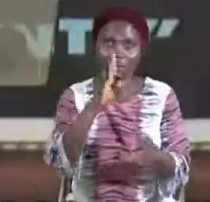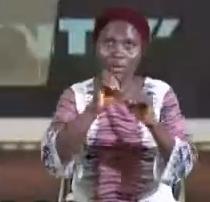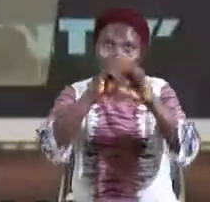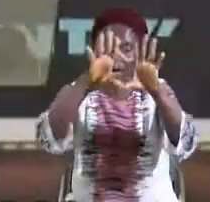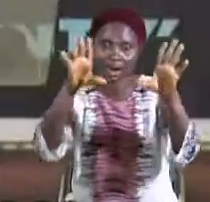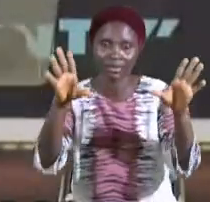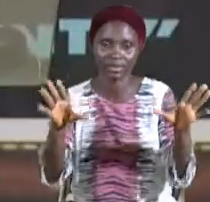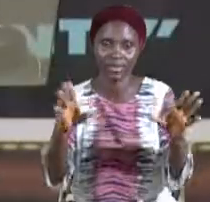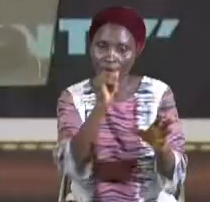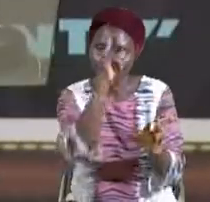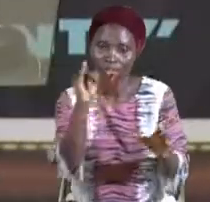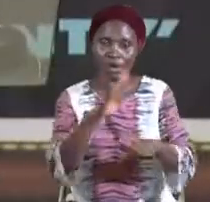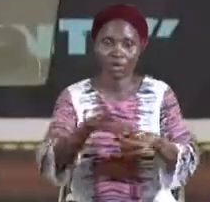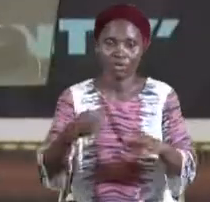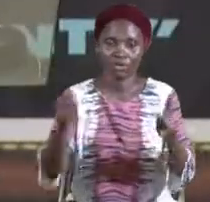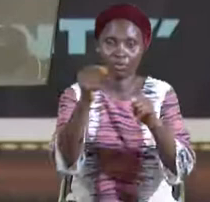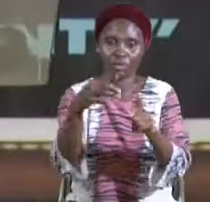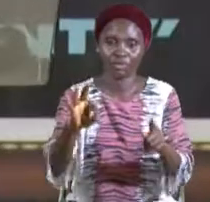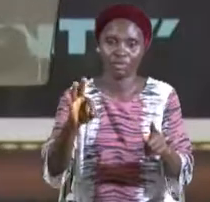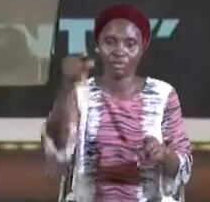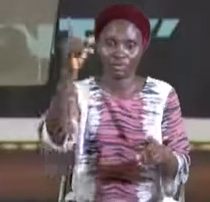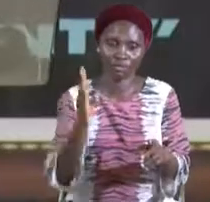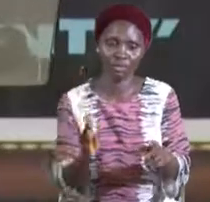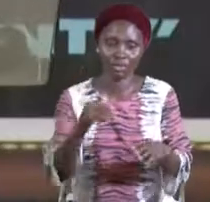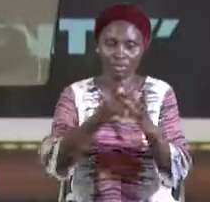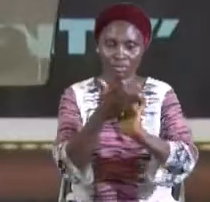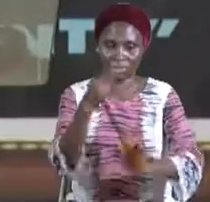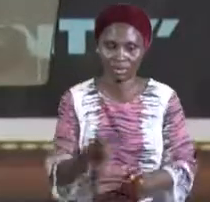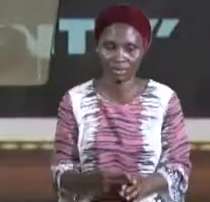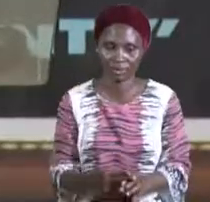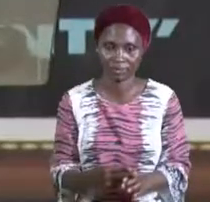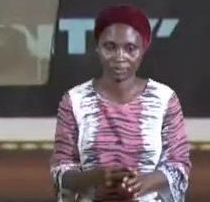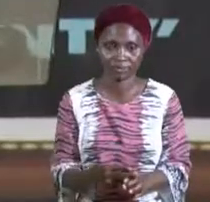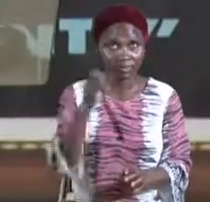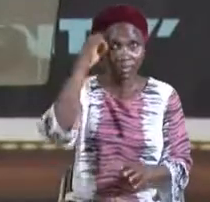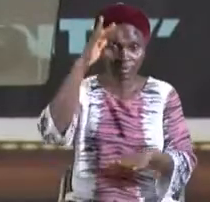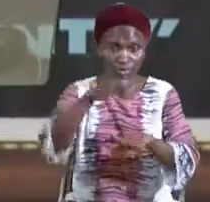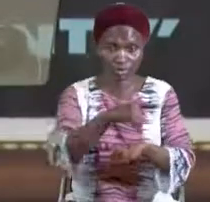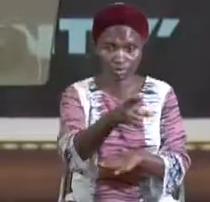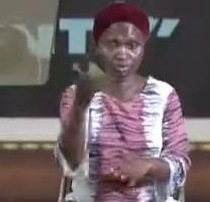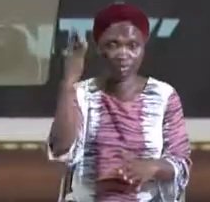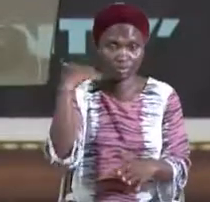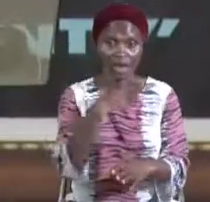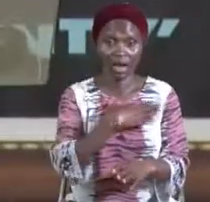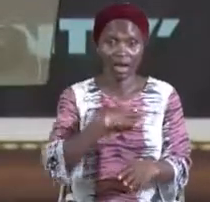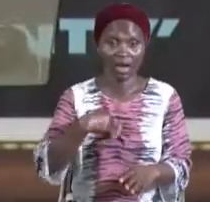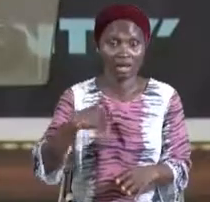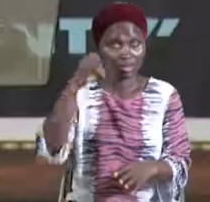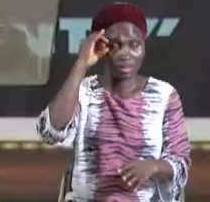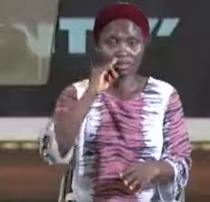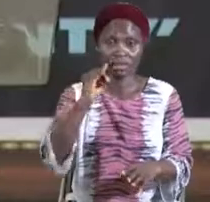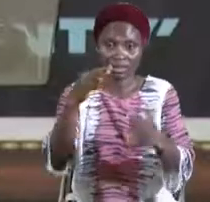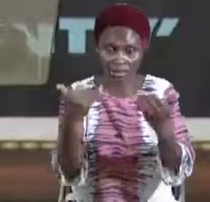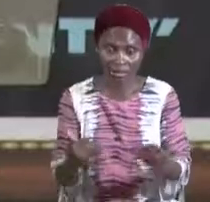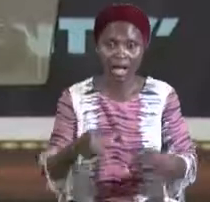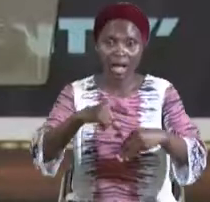meilleure compréhension de la parole de Dieu au nom de Jésus. Il t'a touché avant et il est sur le point de